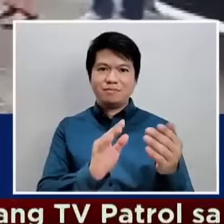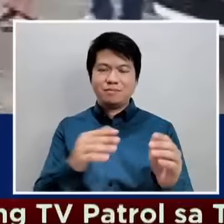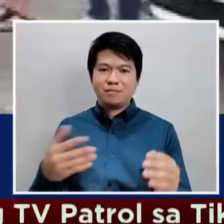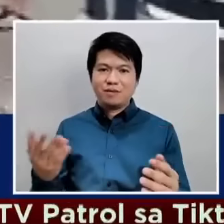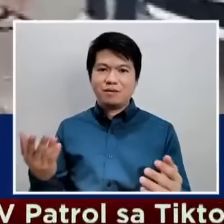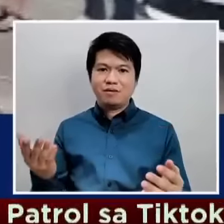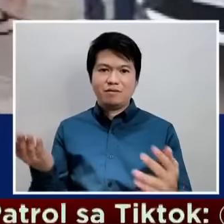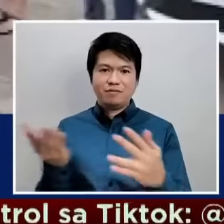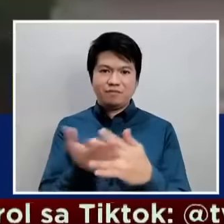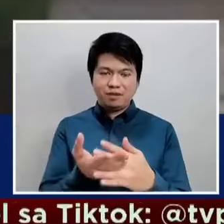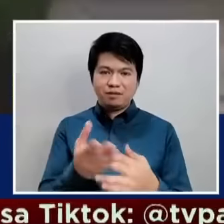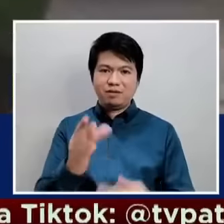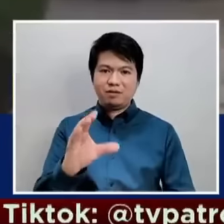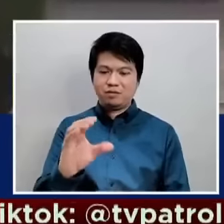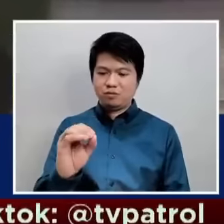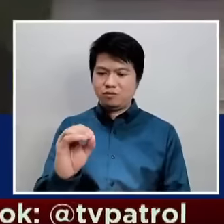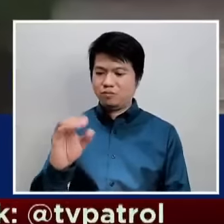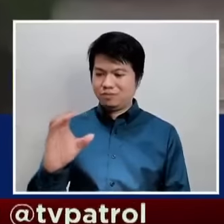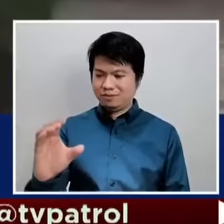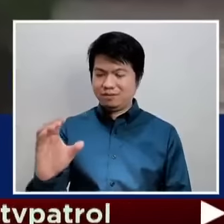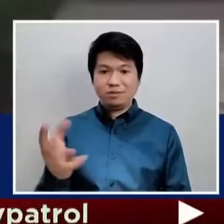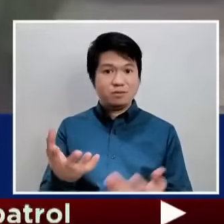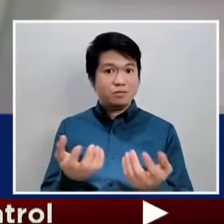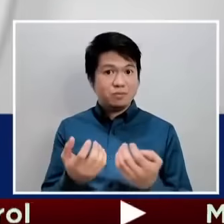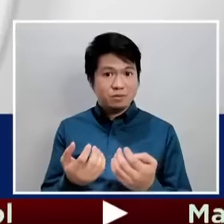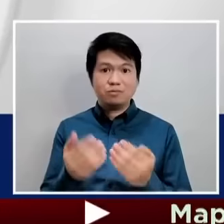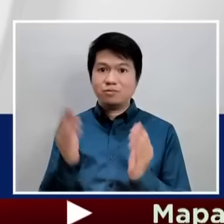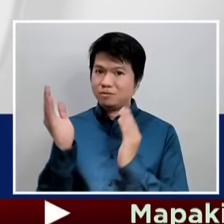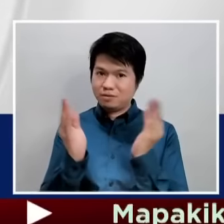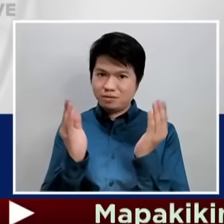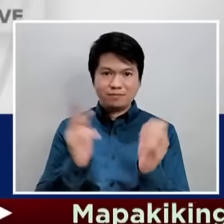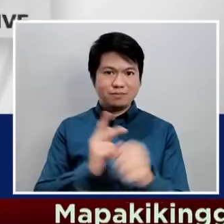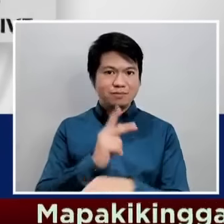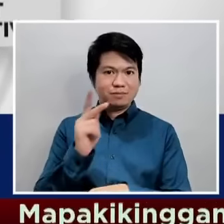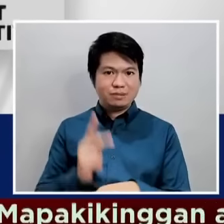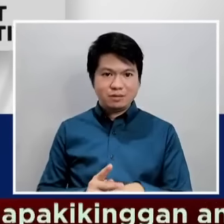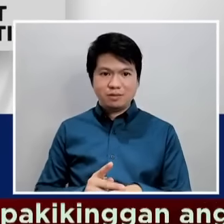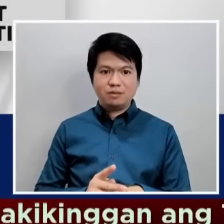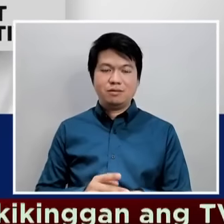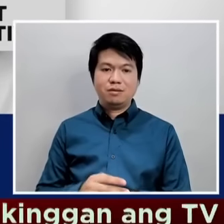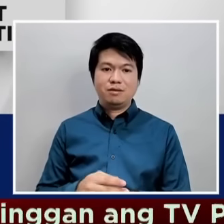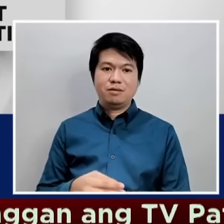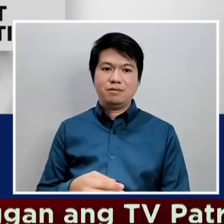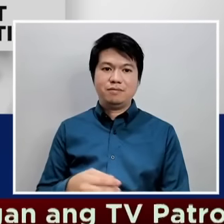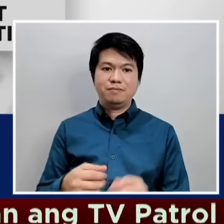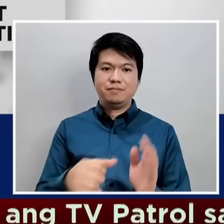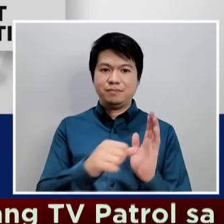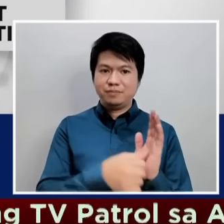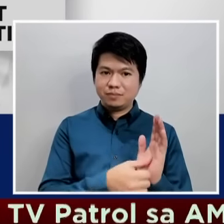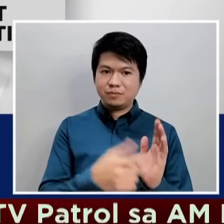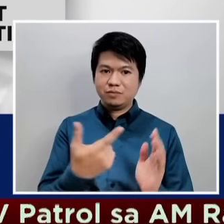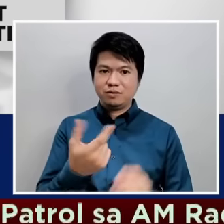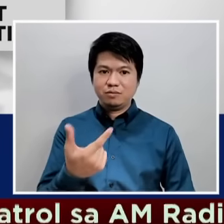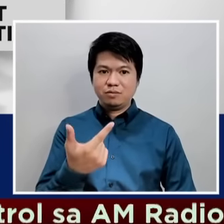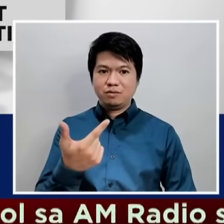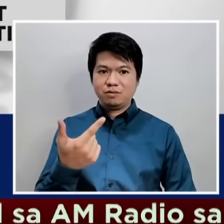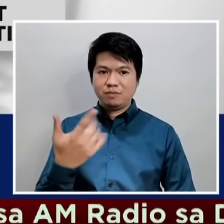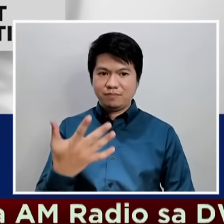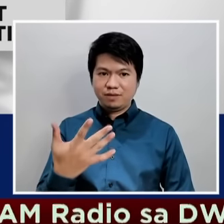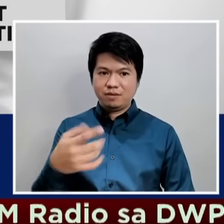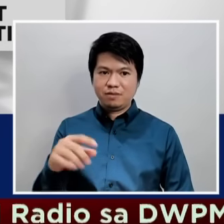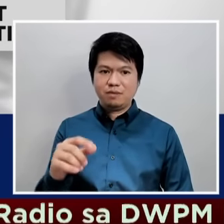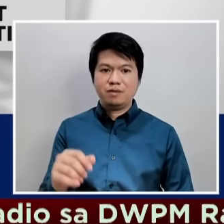Certificate of Candidacy na naghahangad na magsilbi sa bayan. Sa halalan 2025, higit 18,000 pwesto ang